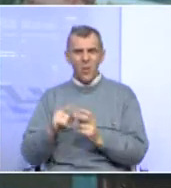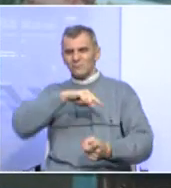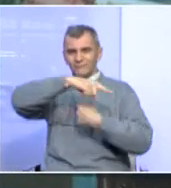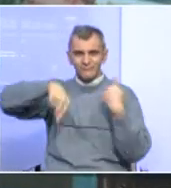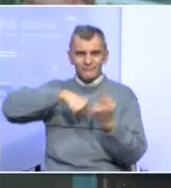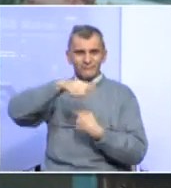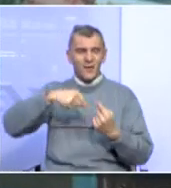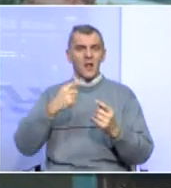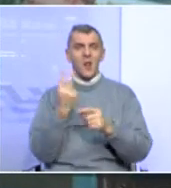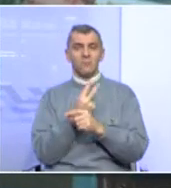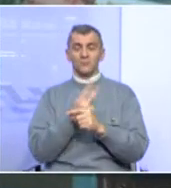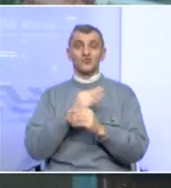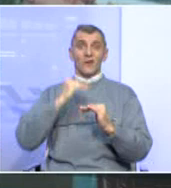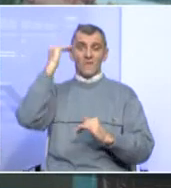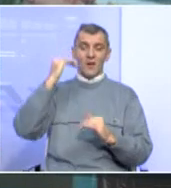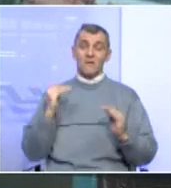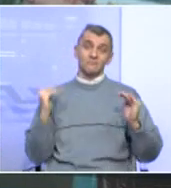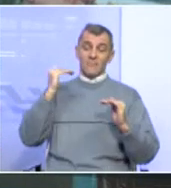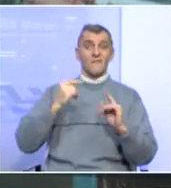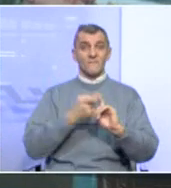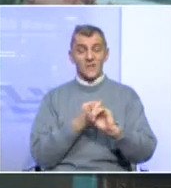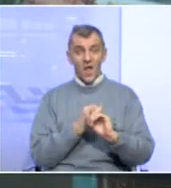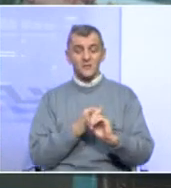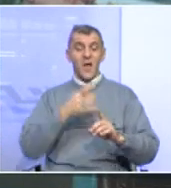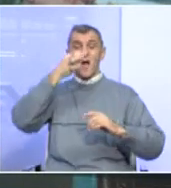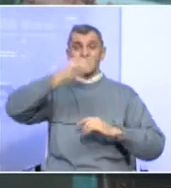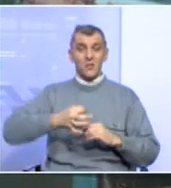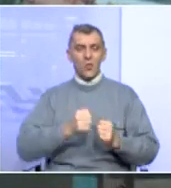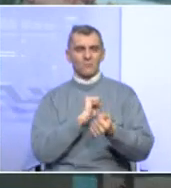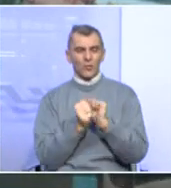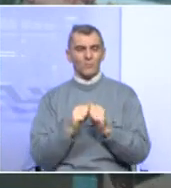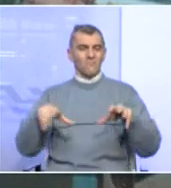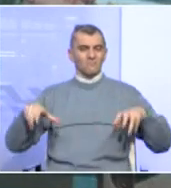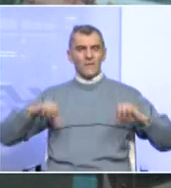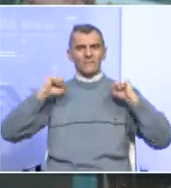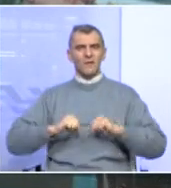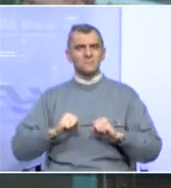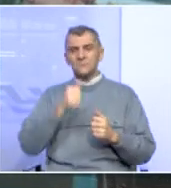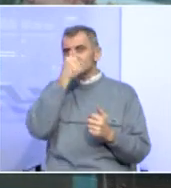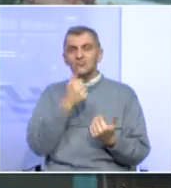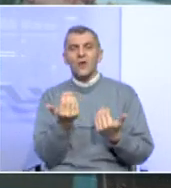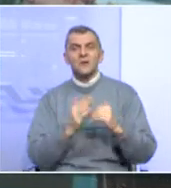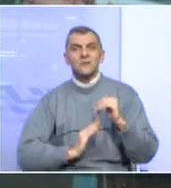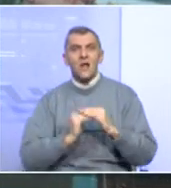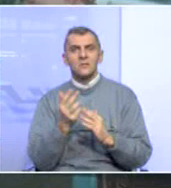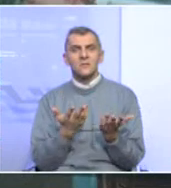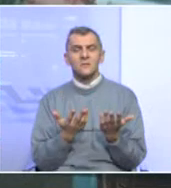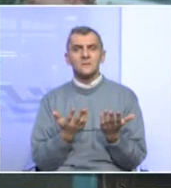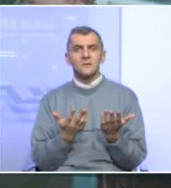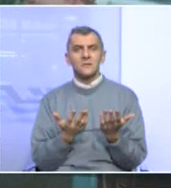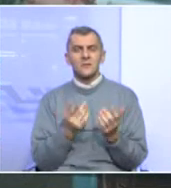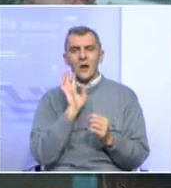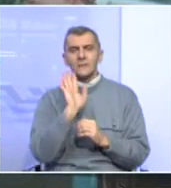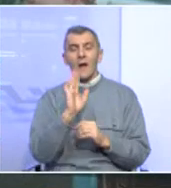prekompozicija na nivou države, na nivou federacije, na nivou kantona. Ne znam na čemu graditi onda